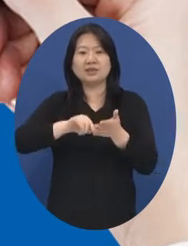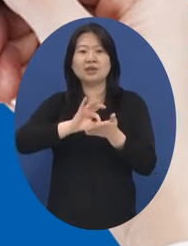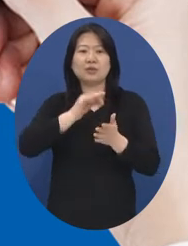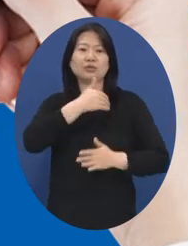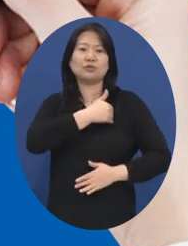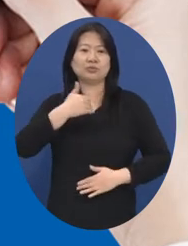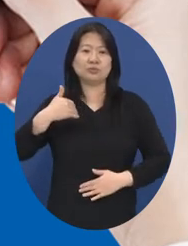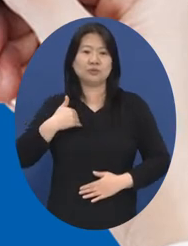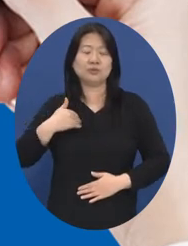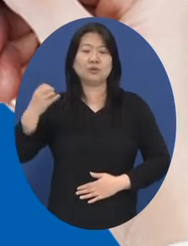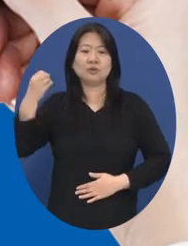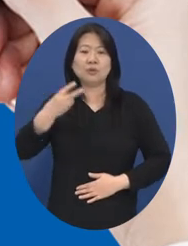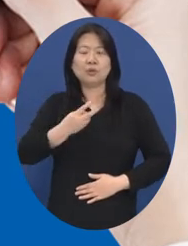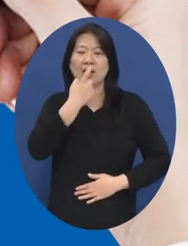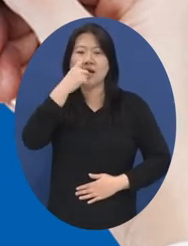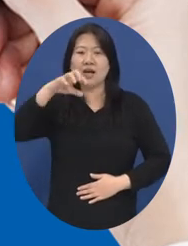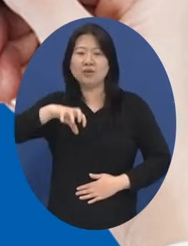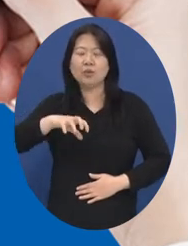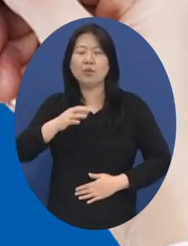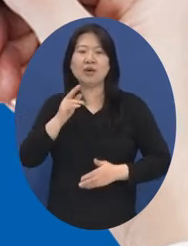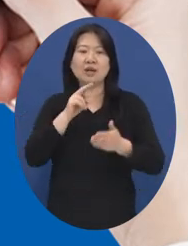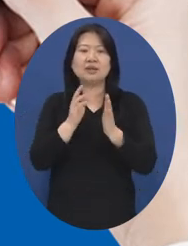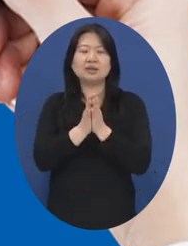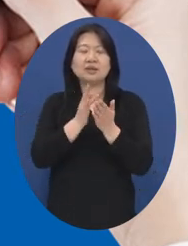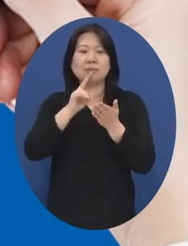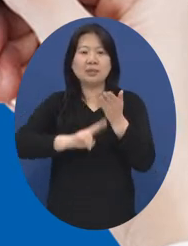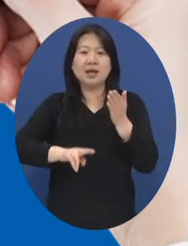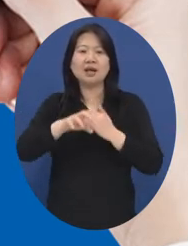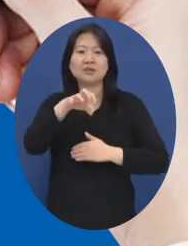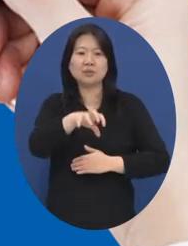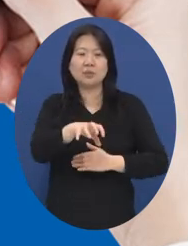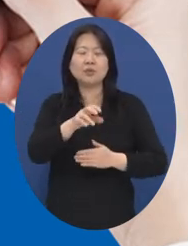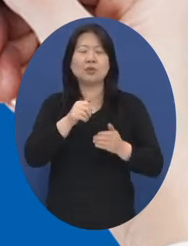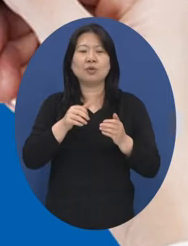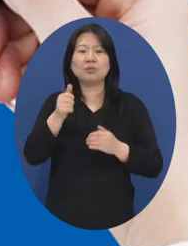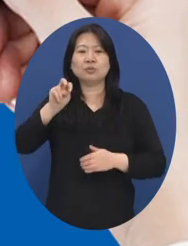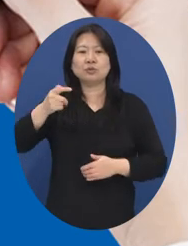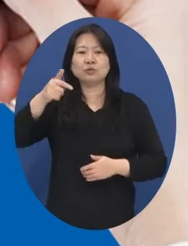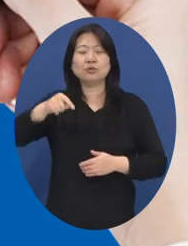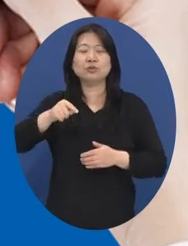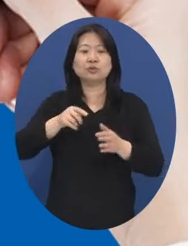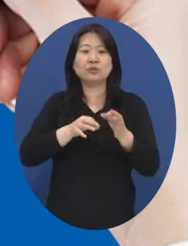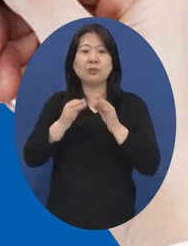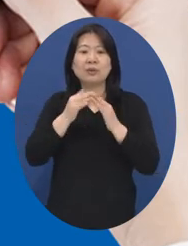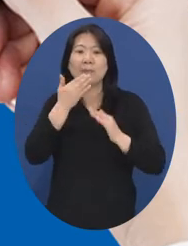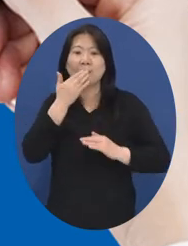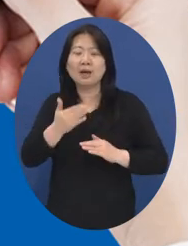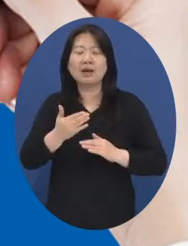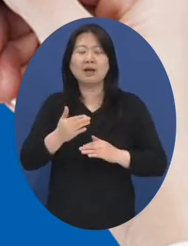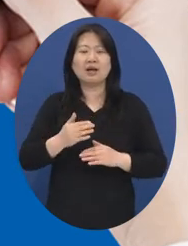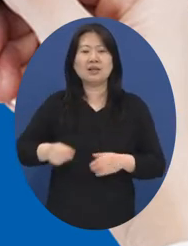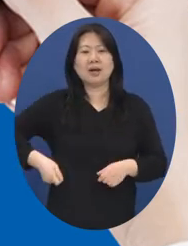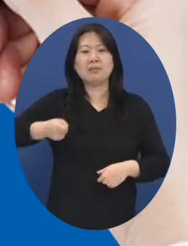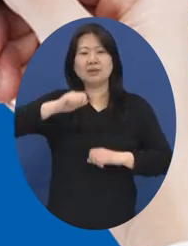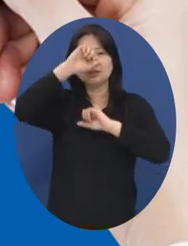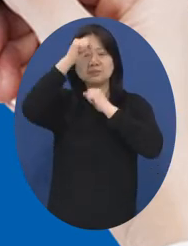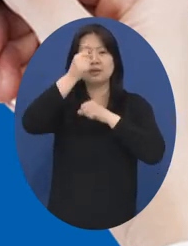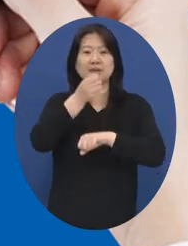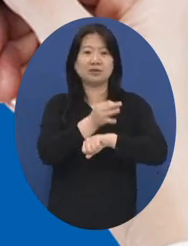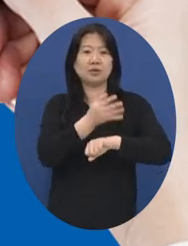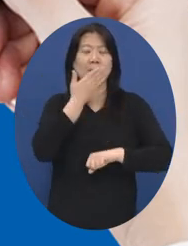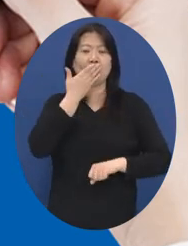많습니다 또한 학원과 서점 문구점 에서 의 사용도 가능하고 가방이나 신발 등의 잡화 구매도